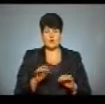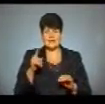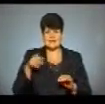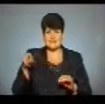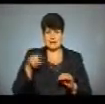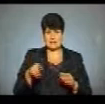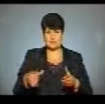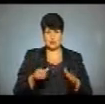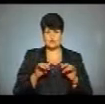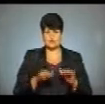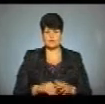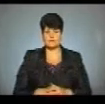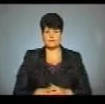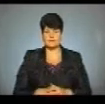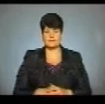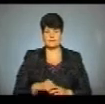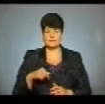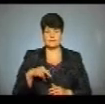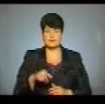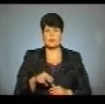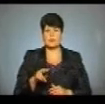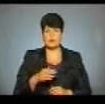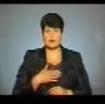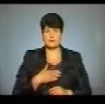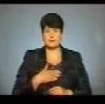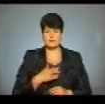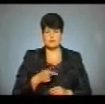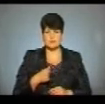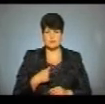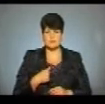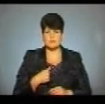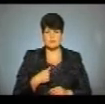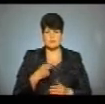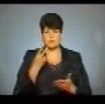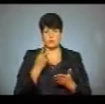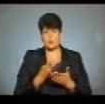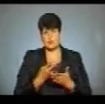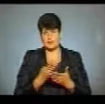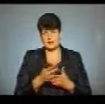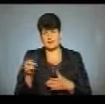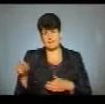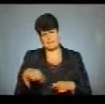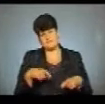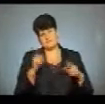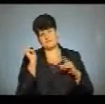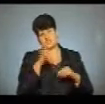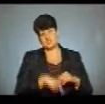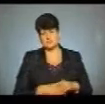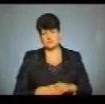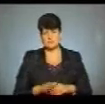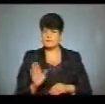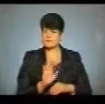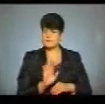руху. Ходимо по моєму сигналу. Я тут полежу, а ви біжіть.